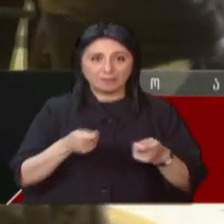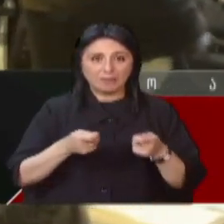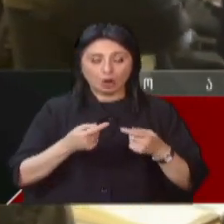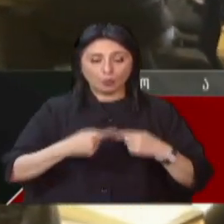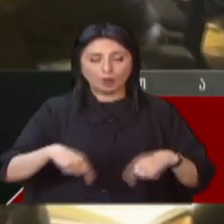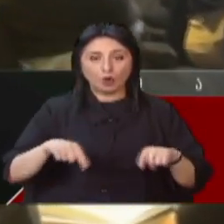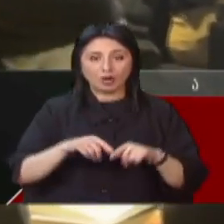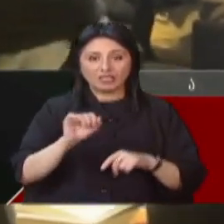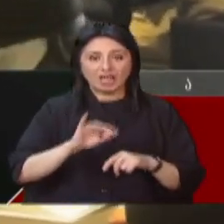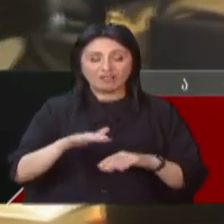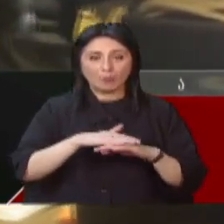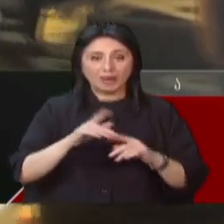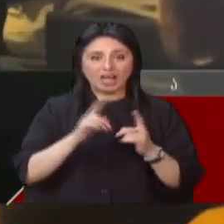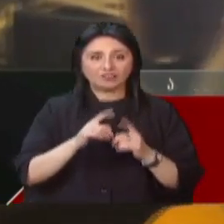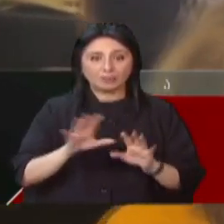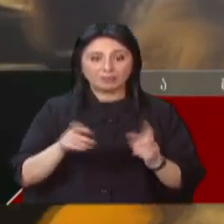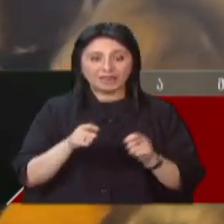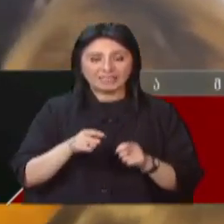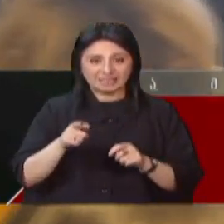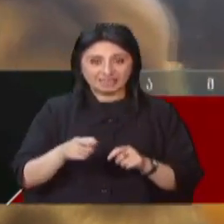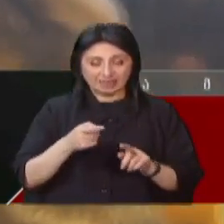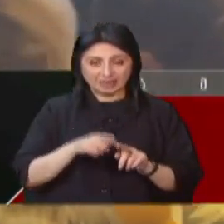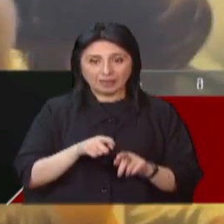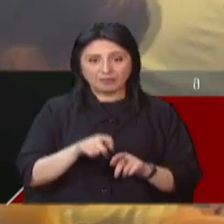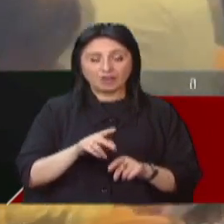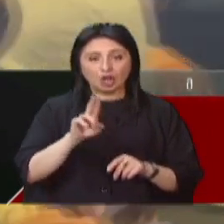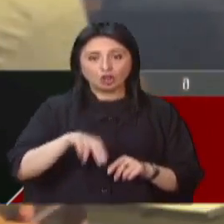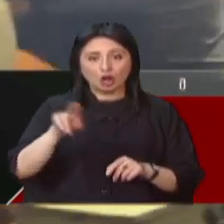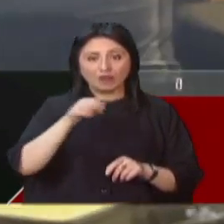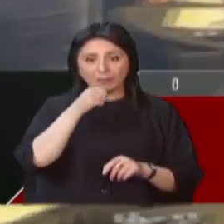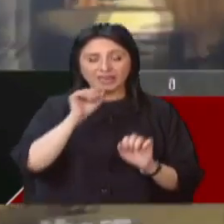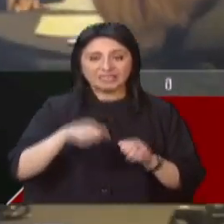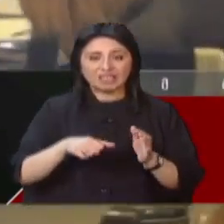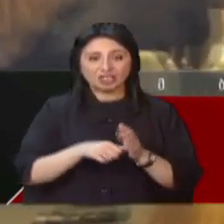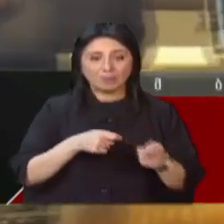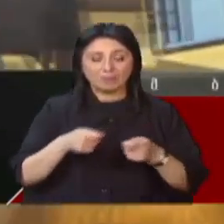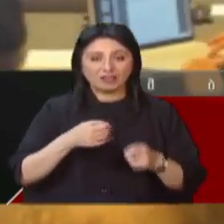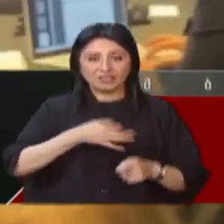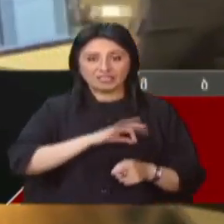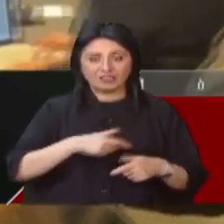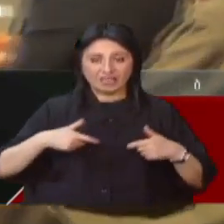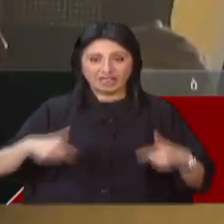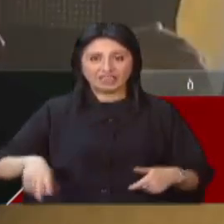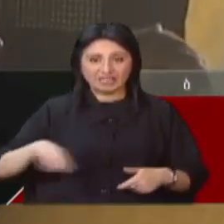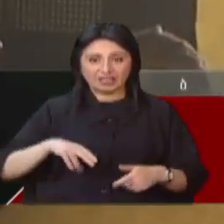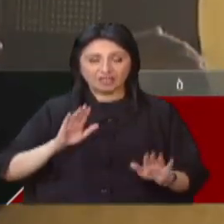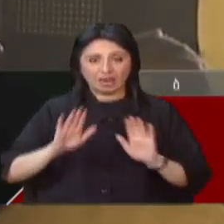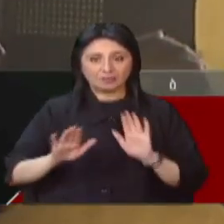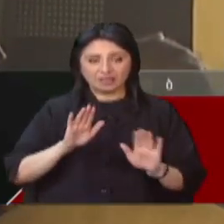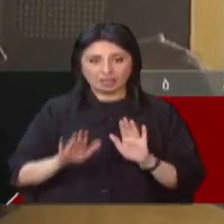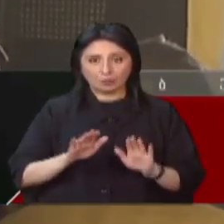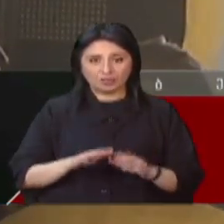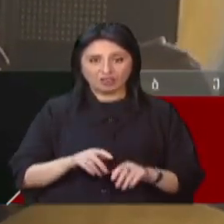მარეგულირებელი ორგანოების ევროპული პლატფორმის ვიცე-პრეზიდენტი და ამავდროულად ნორვეგიის მედია საშუალებების მართვის სააგენტოს გენერალური დირექტორი